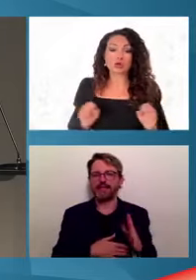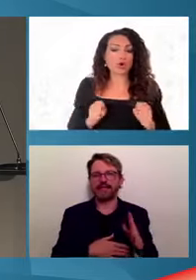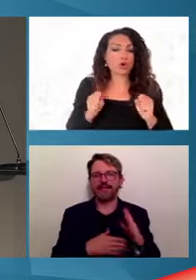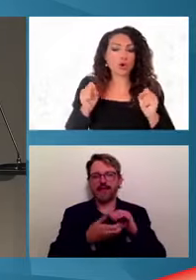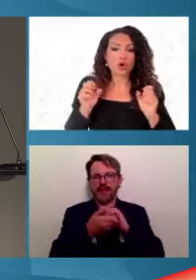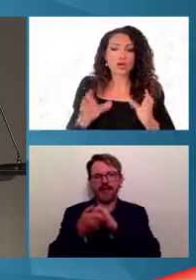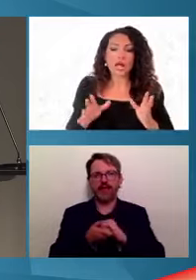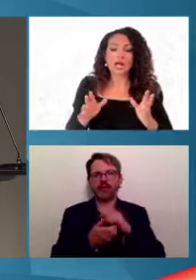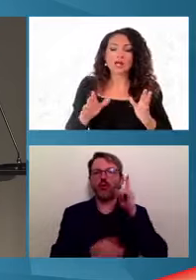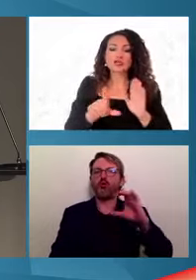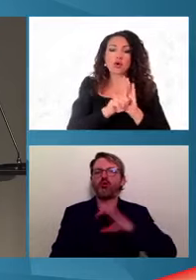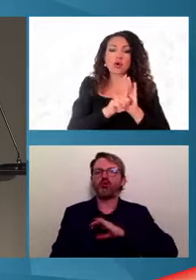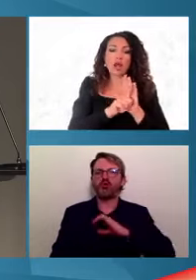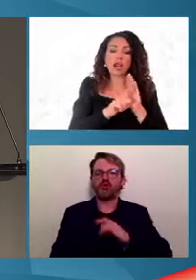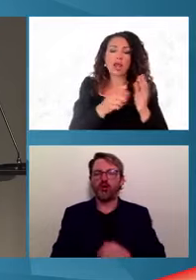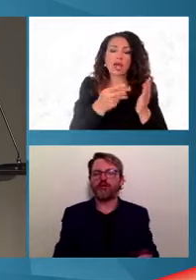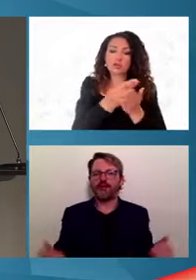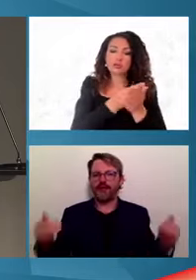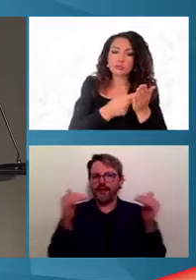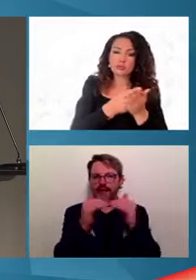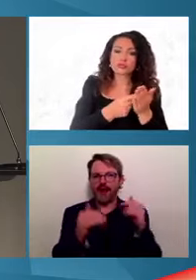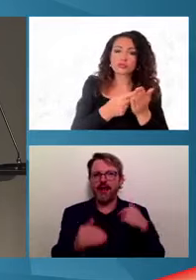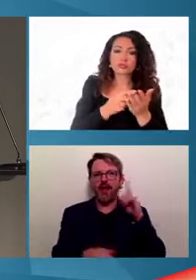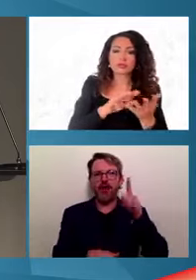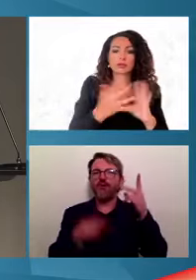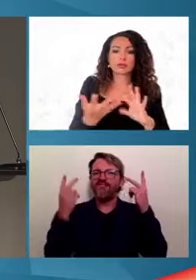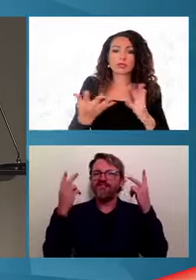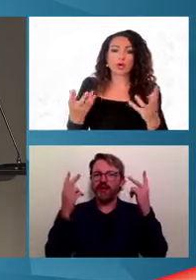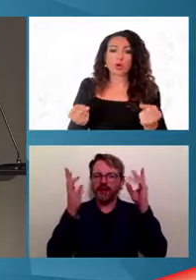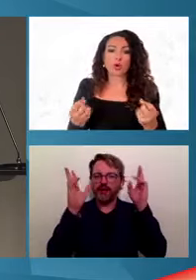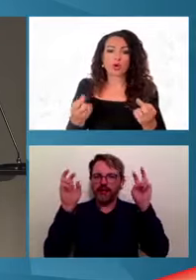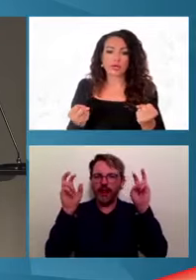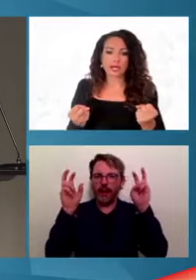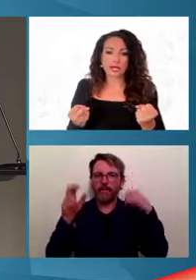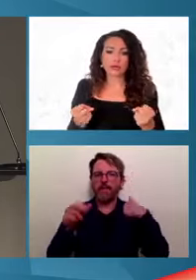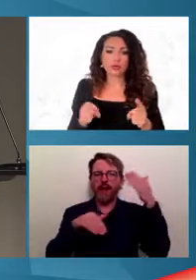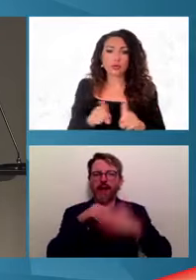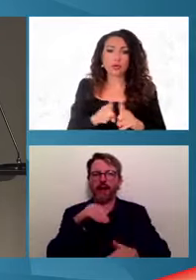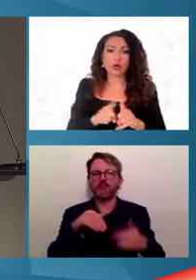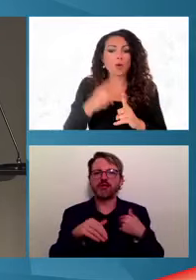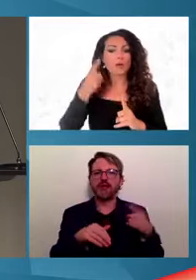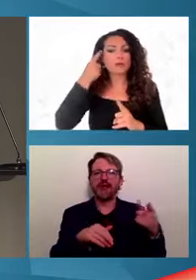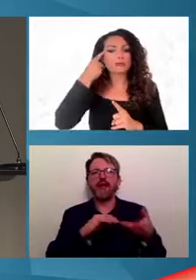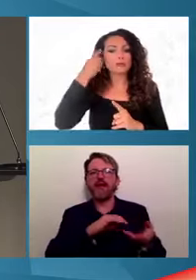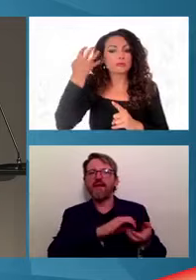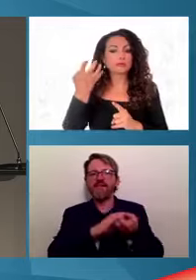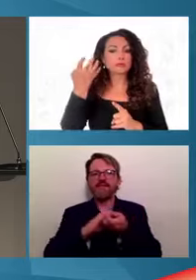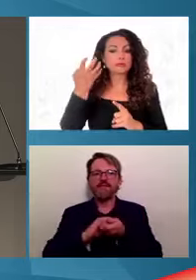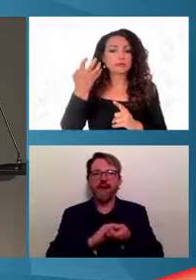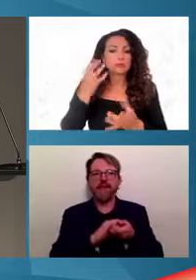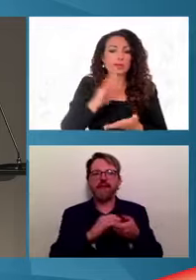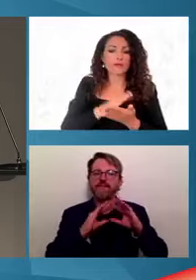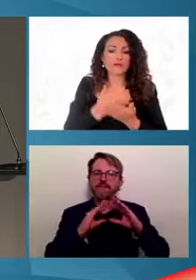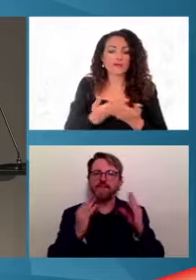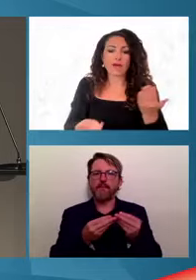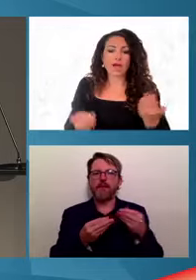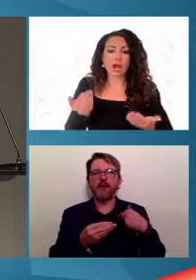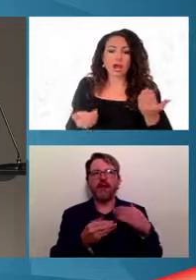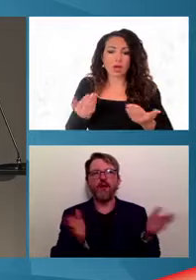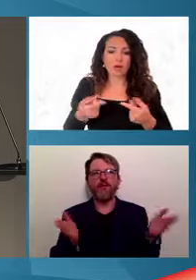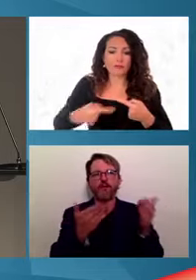wichtiges Thema. Dann, was auch ein wichtiges Thema natürlich abschließend ist, ist der Familienförderplan. Wir reden viel